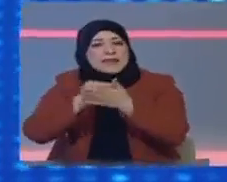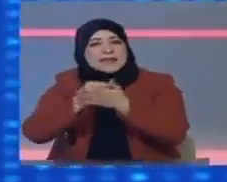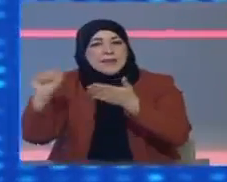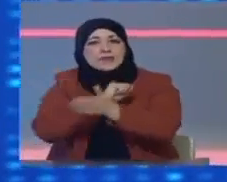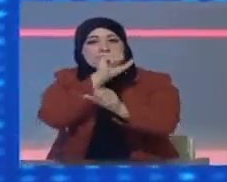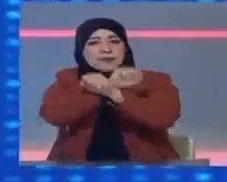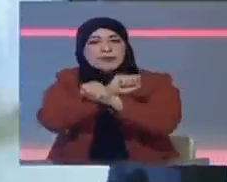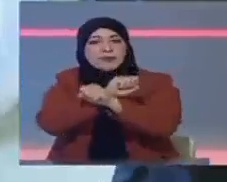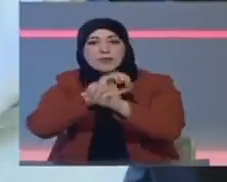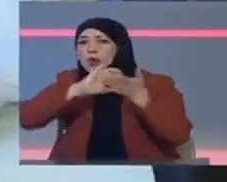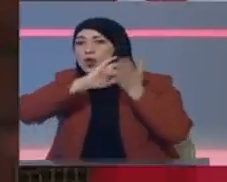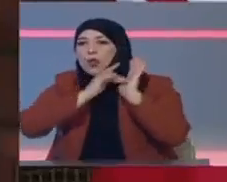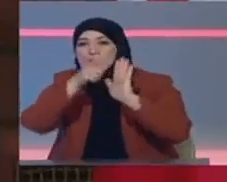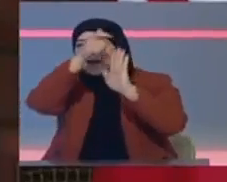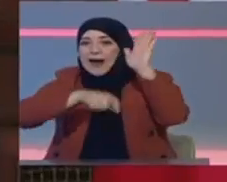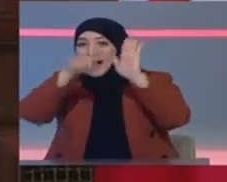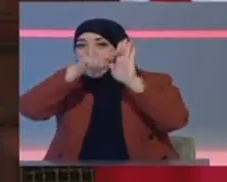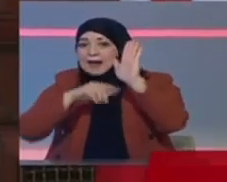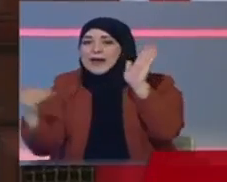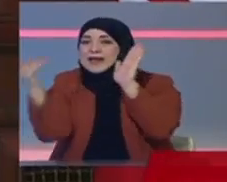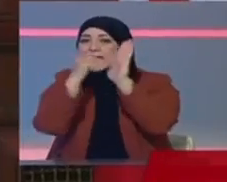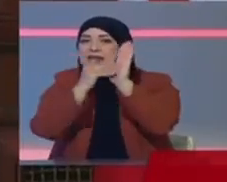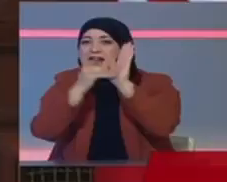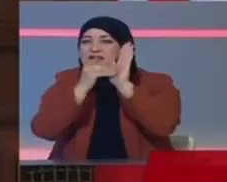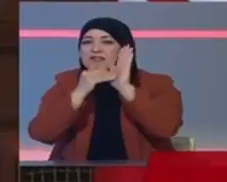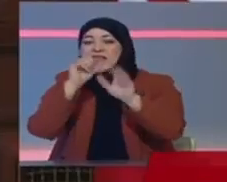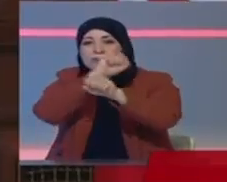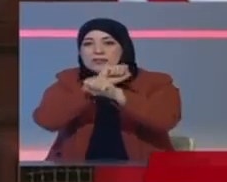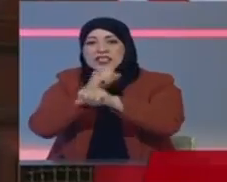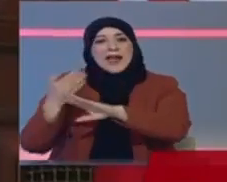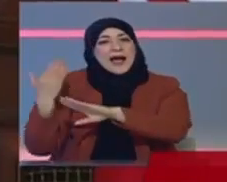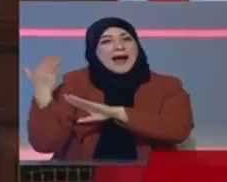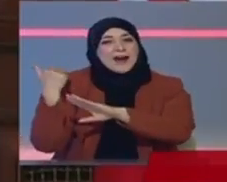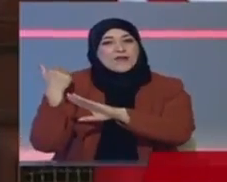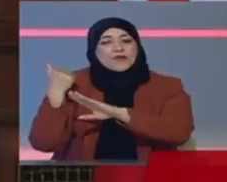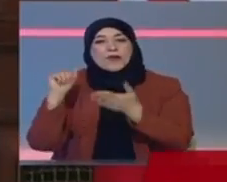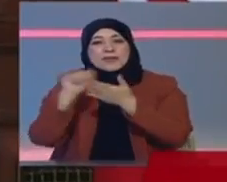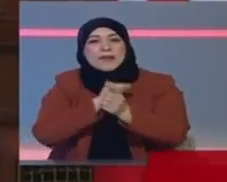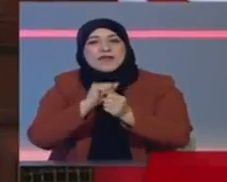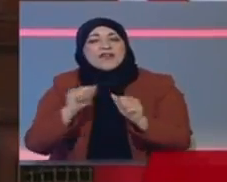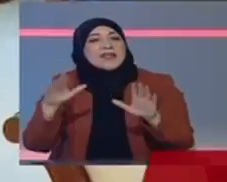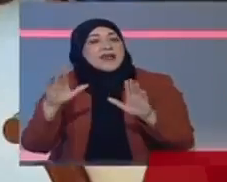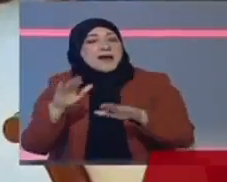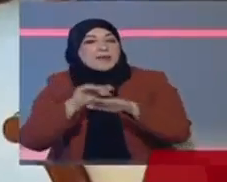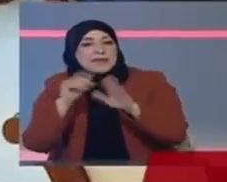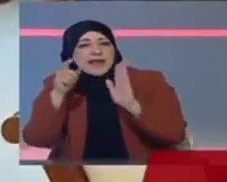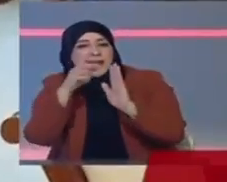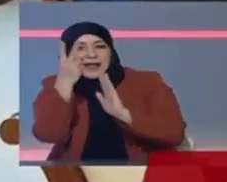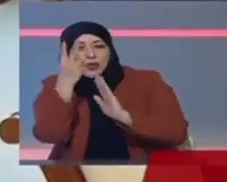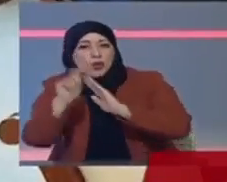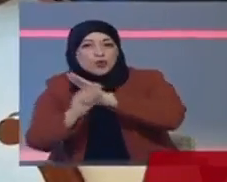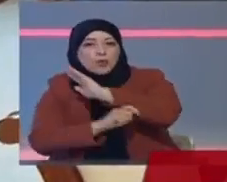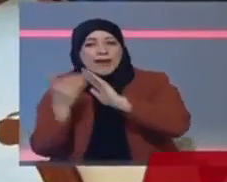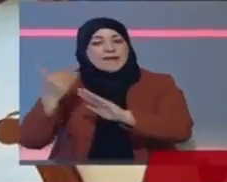الى صراحهم جميعا وهي قائمه اضافيه للمساجين المنتفعين بالعفو الرئاسي الخاص في ظرف اقل من اسبوعين